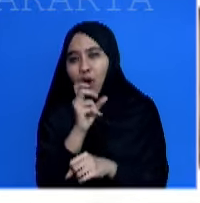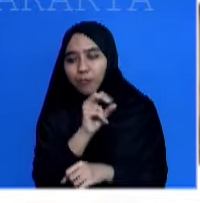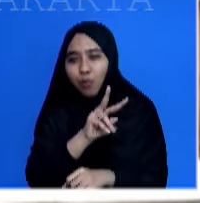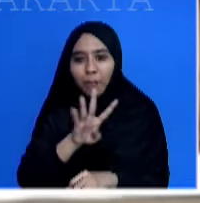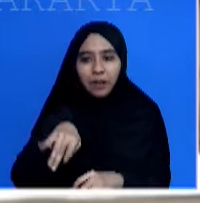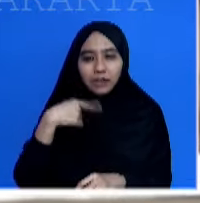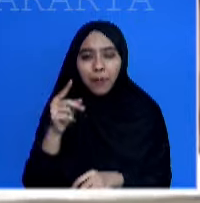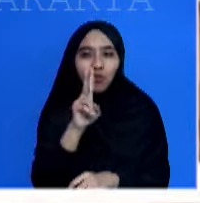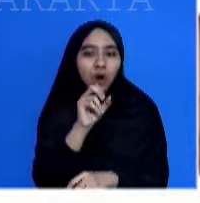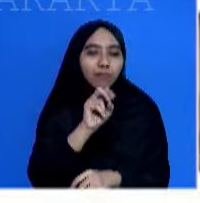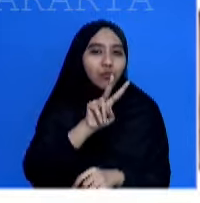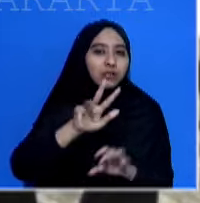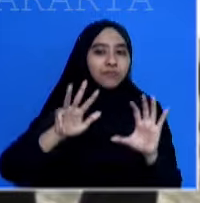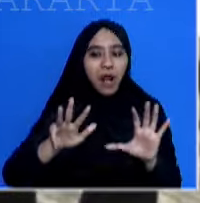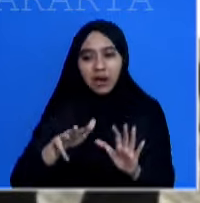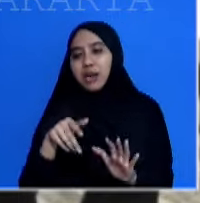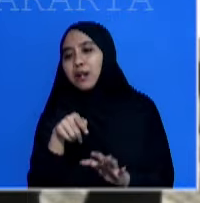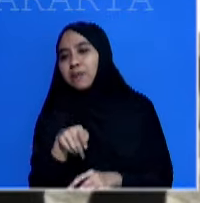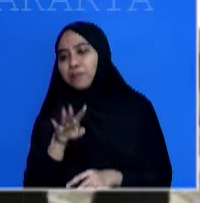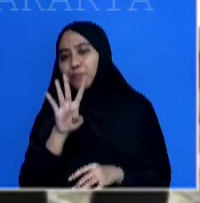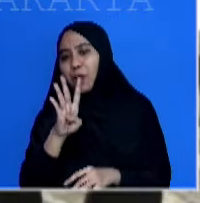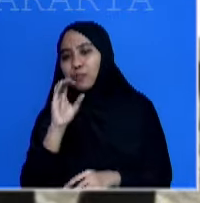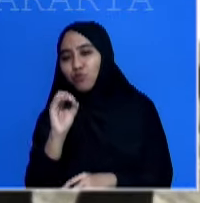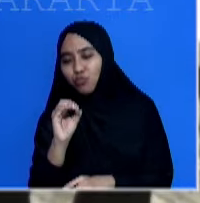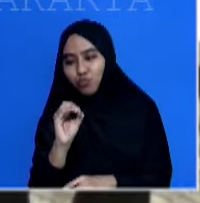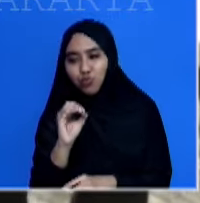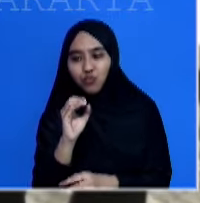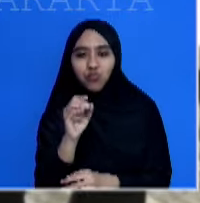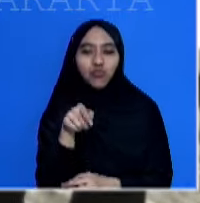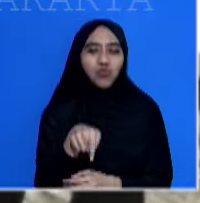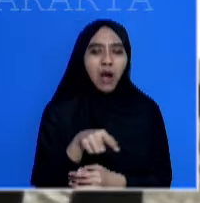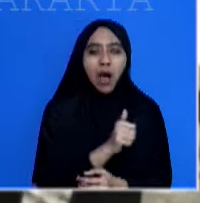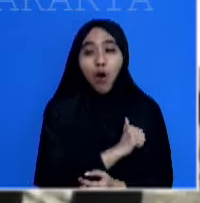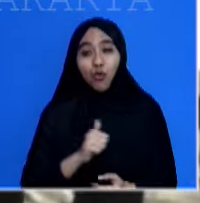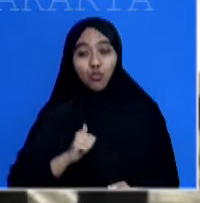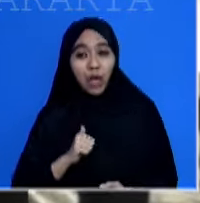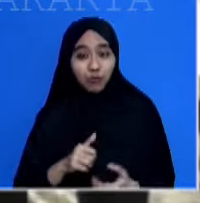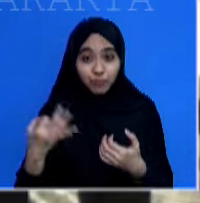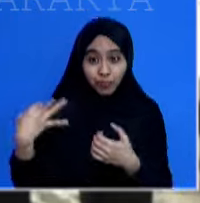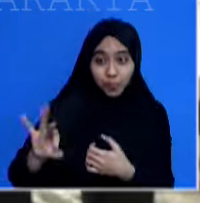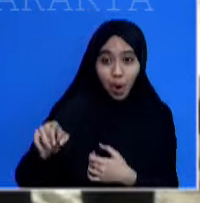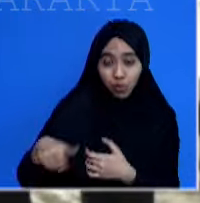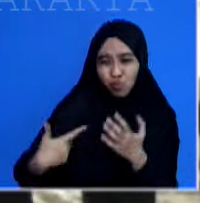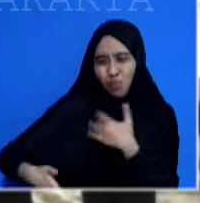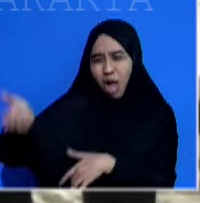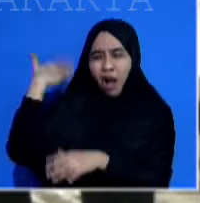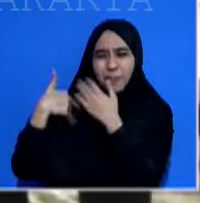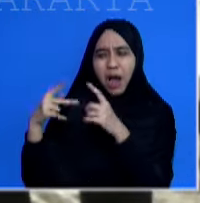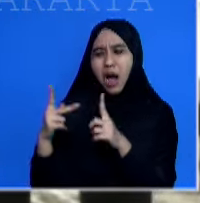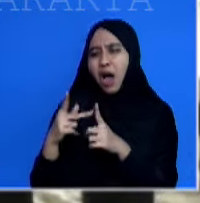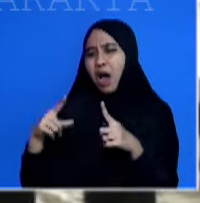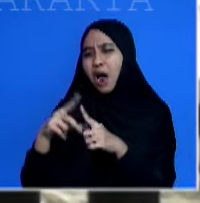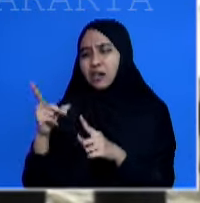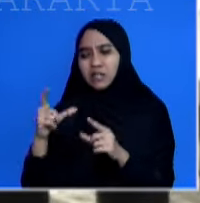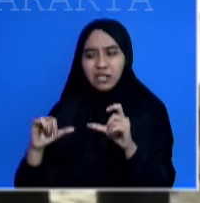2024-2029 sebanyak 40 kursi. Sementara terkait dominasi anggota baru atau lama di DPRD Kota Yogyakarta, Harsyah menyatakan